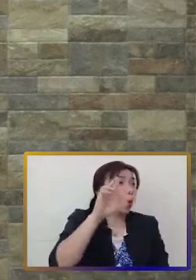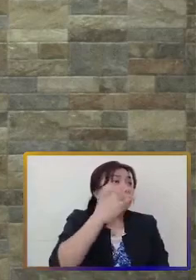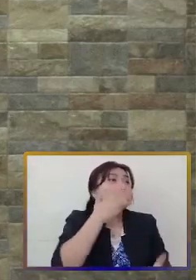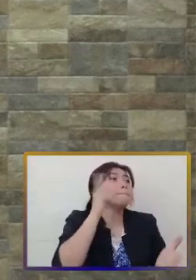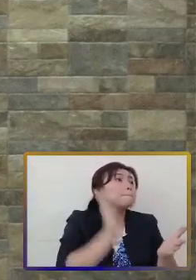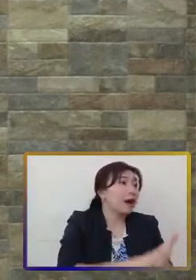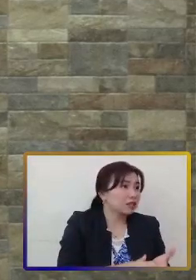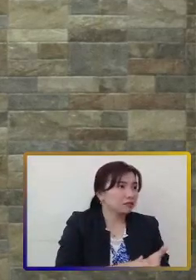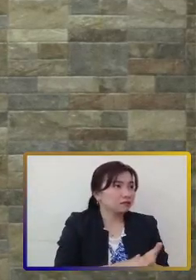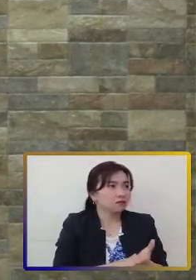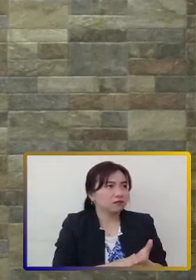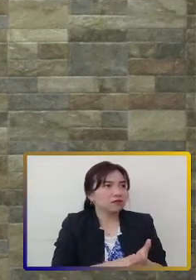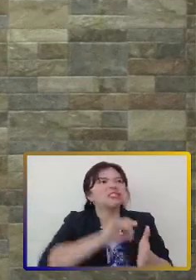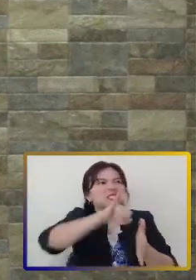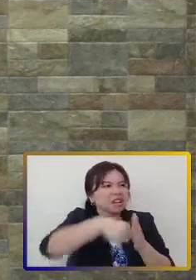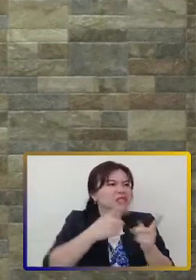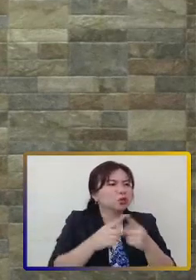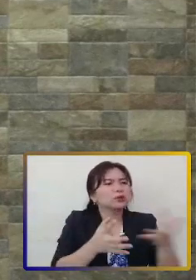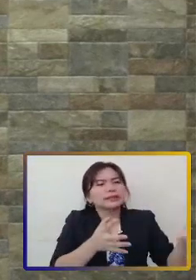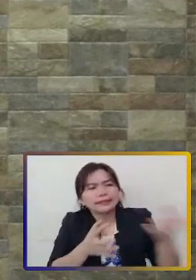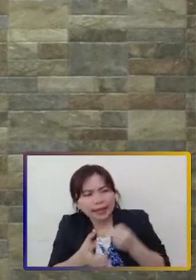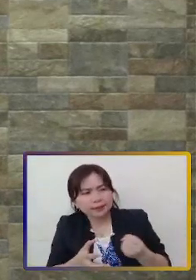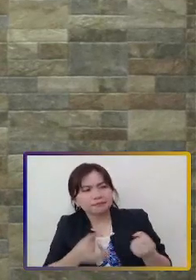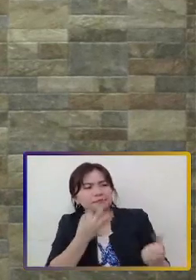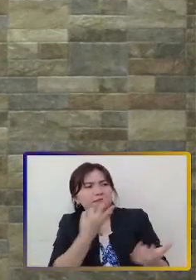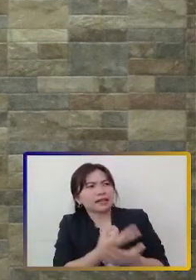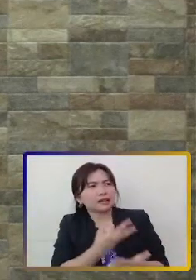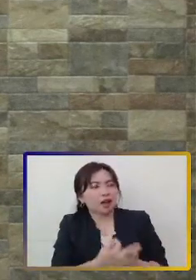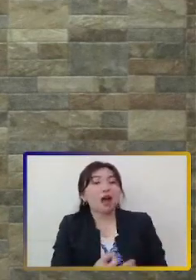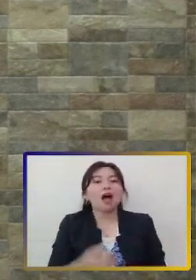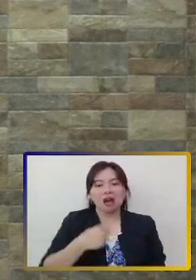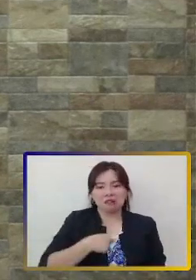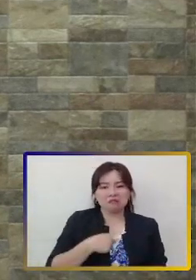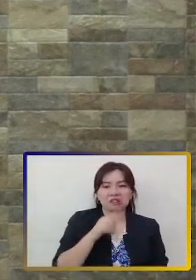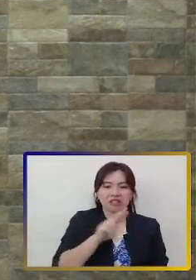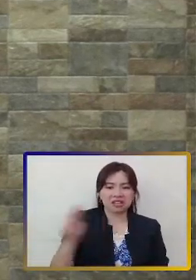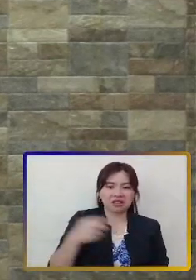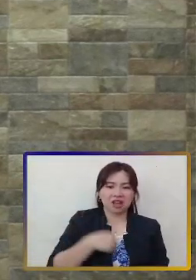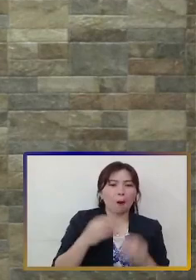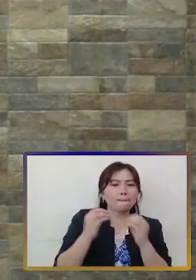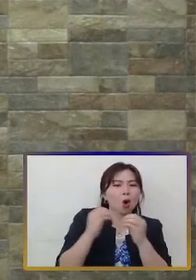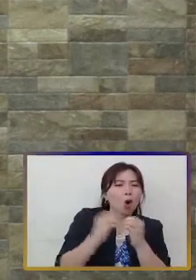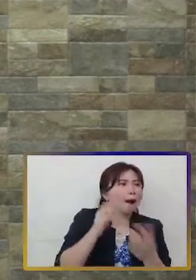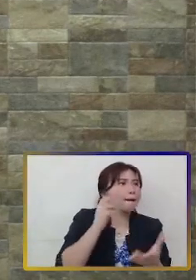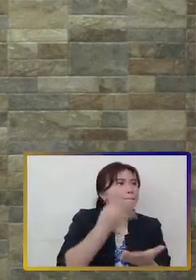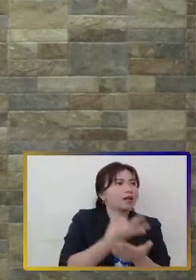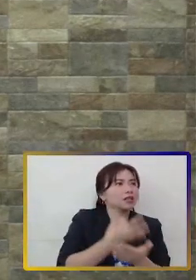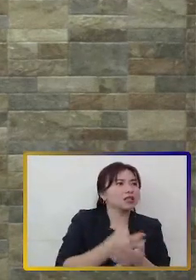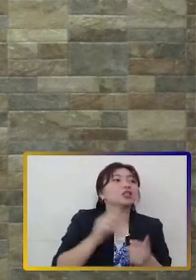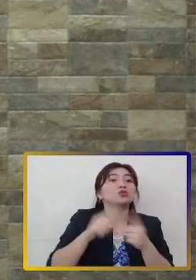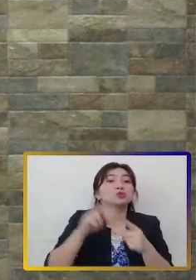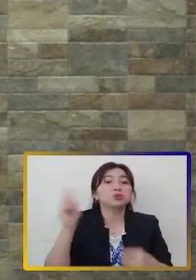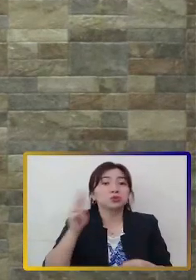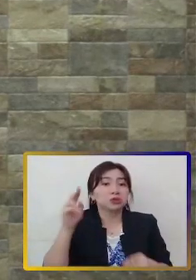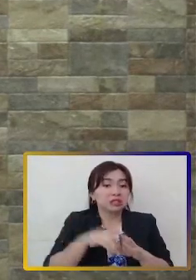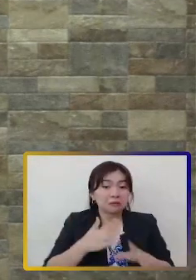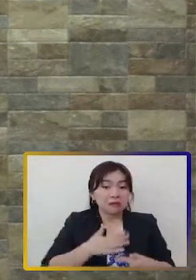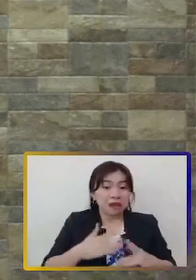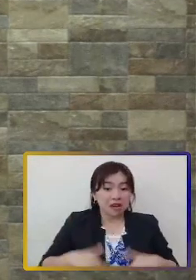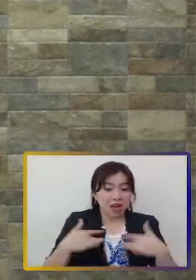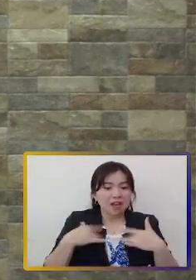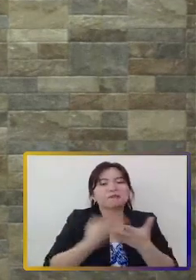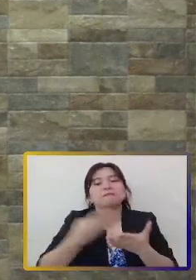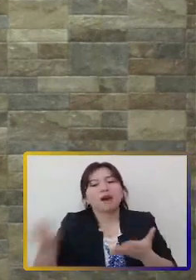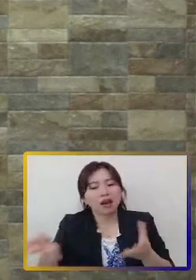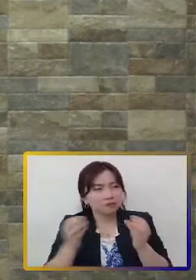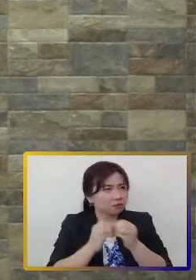na silang pakialam mga kapatid all They told is Kailangan ko yung pera para maging stable na ako dito para magamit ko sa ganito mabili ko yung ganito at